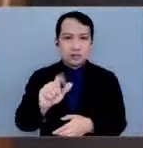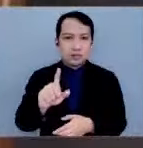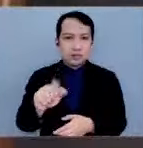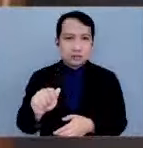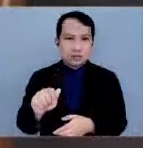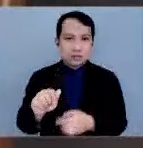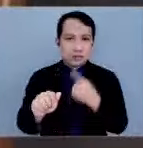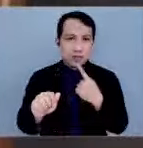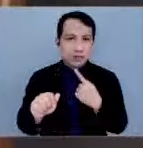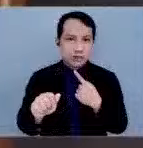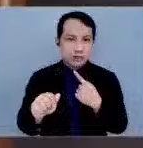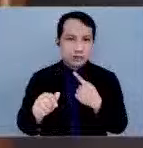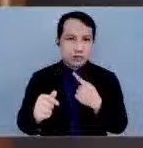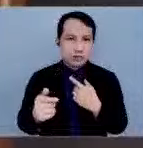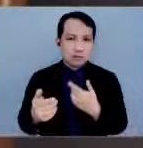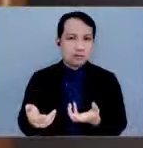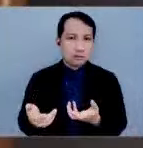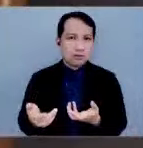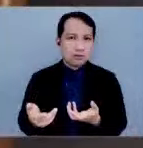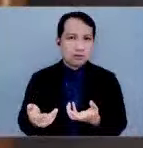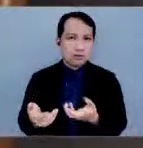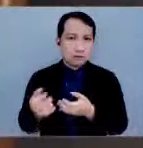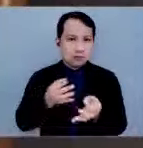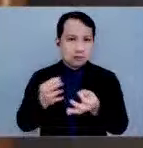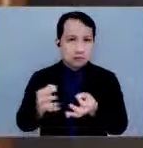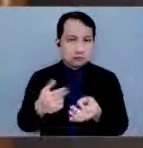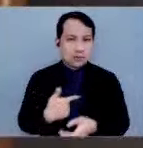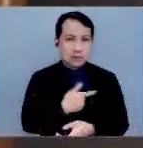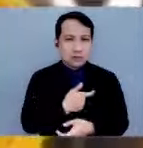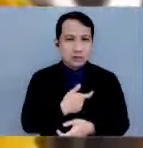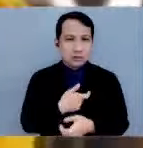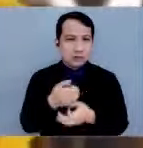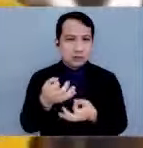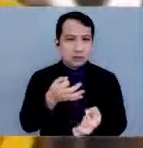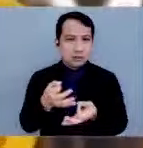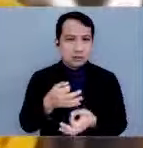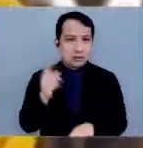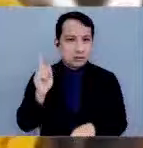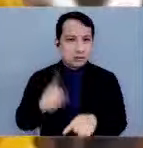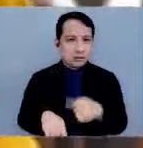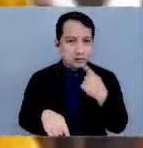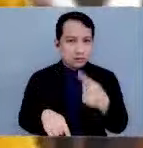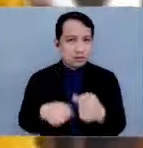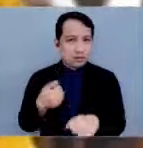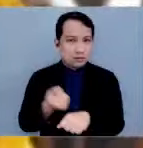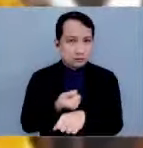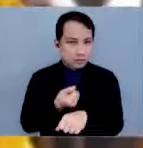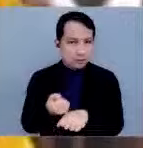sakit, parang hindi ma-explain yung sakit na nararamdaman namin. Hirap.